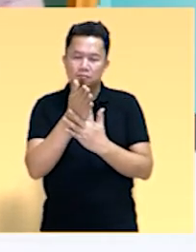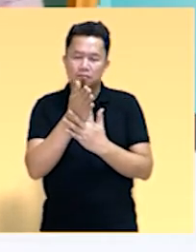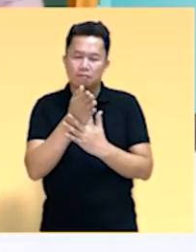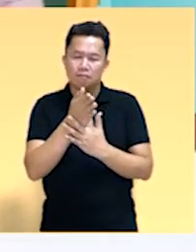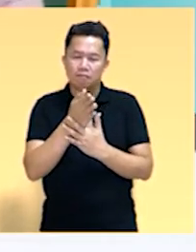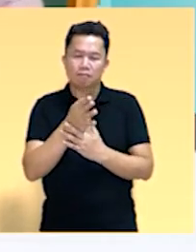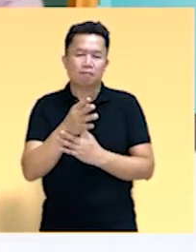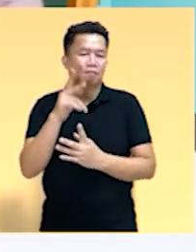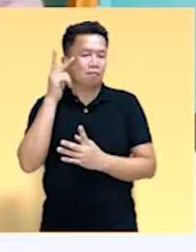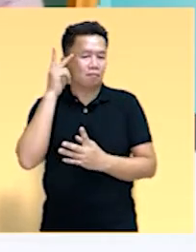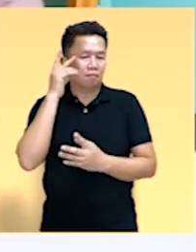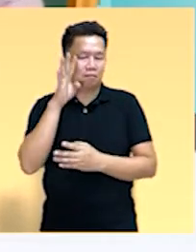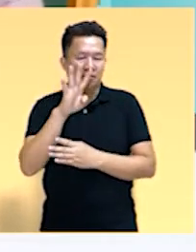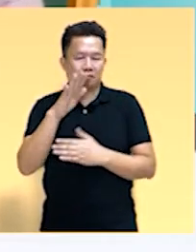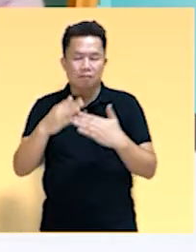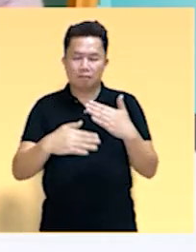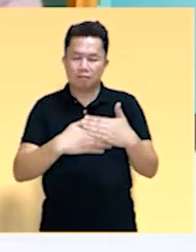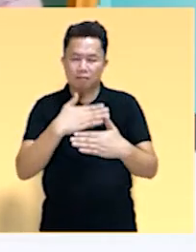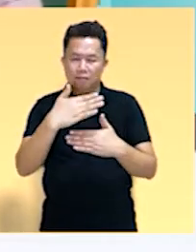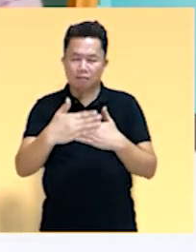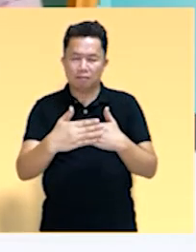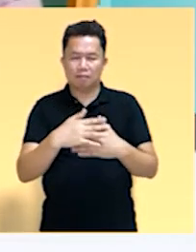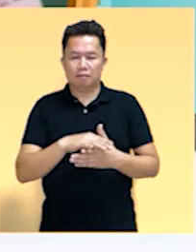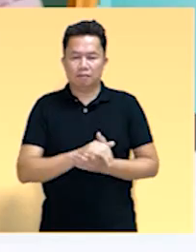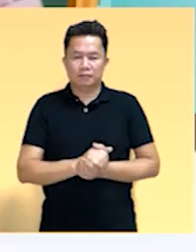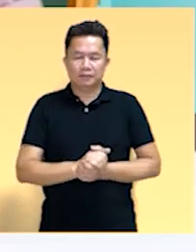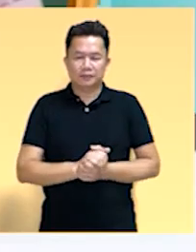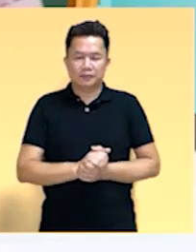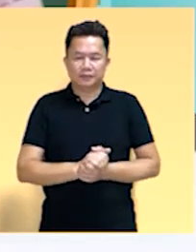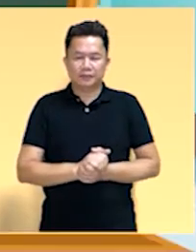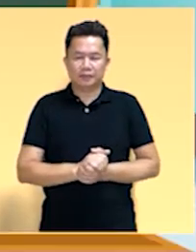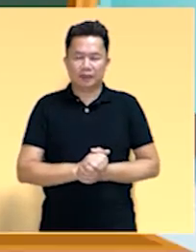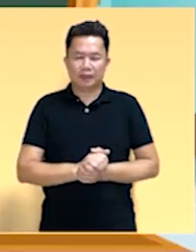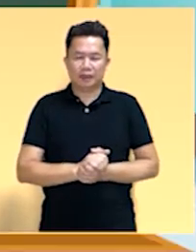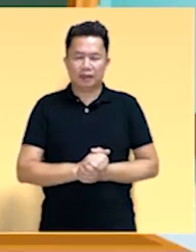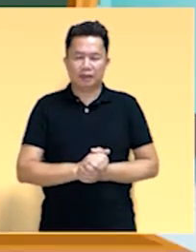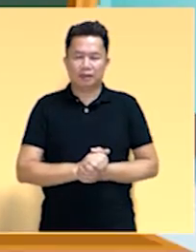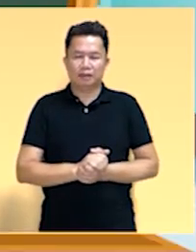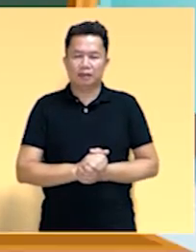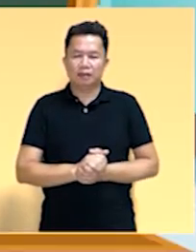pamamagitan ng Polya's four-step procedure.